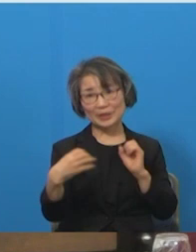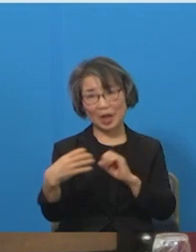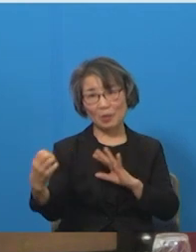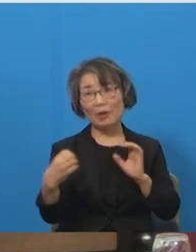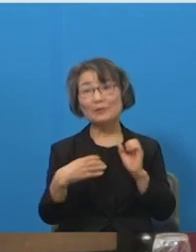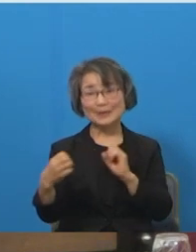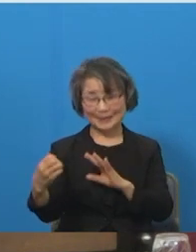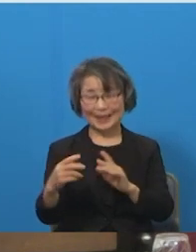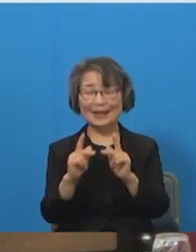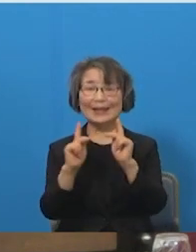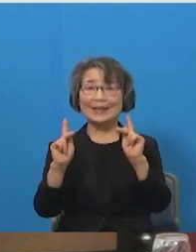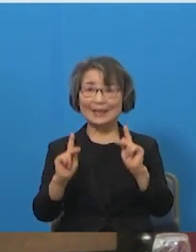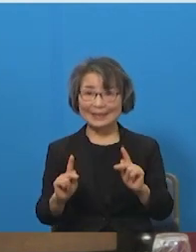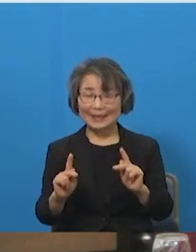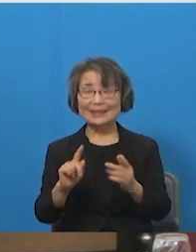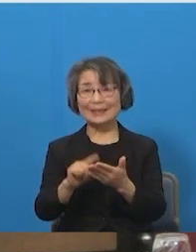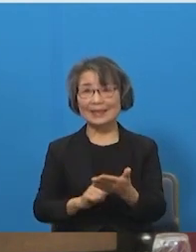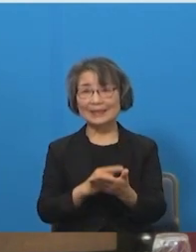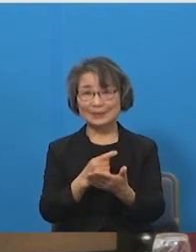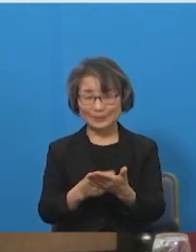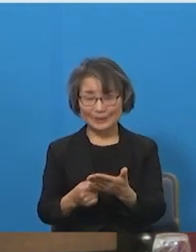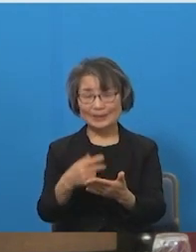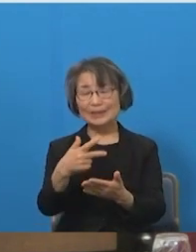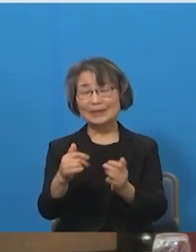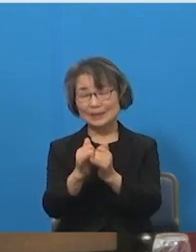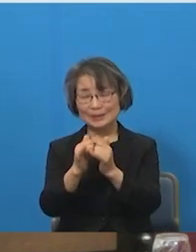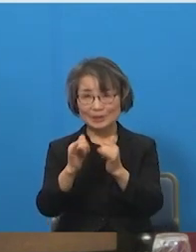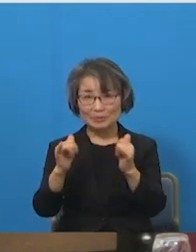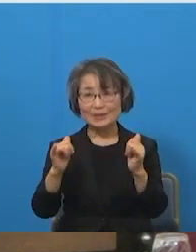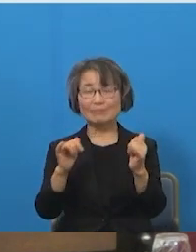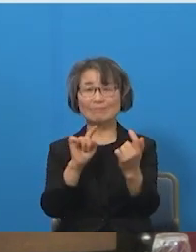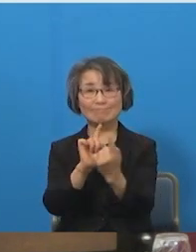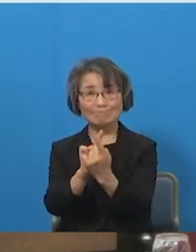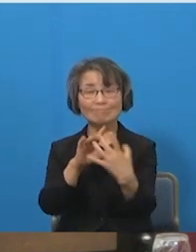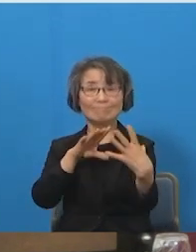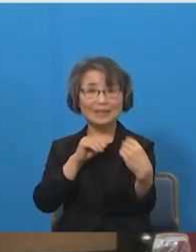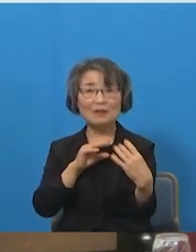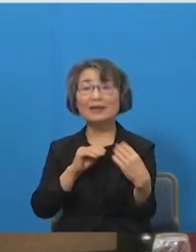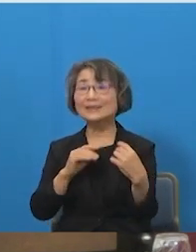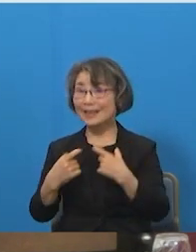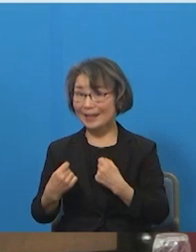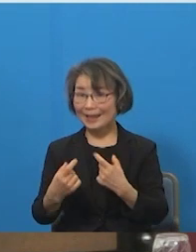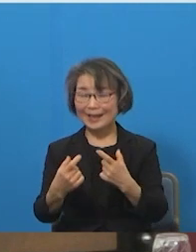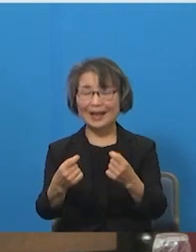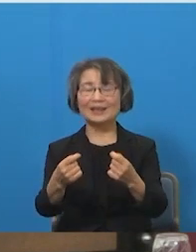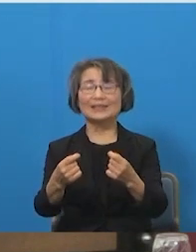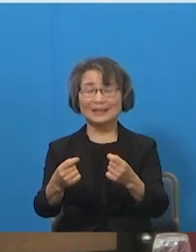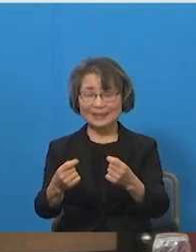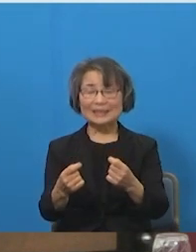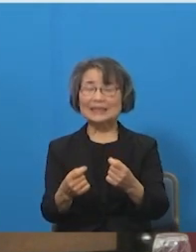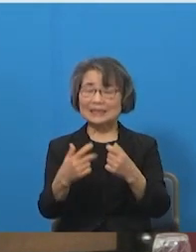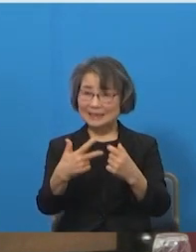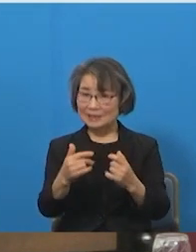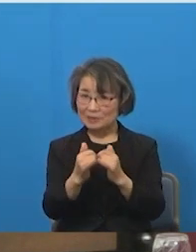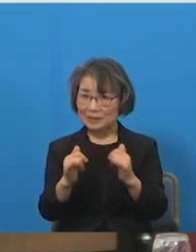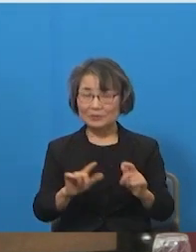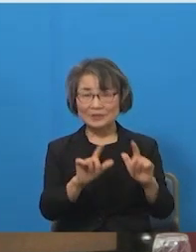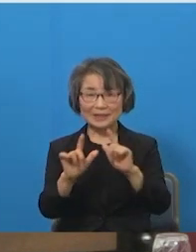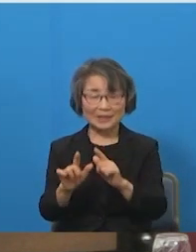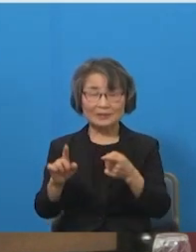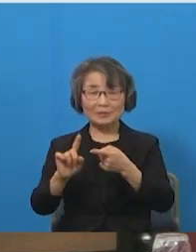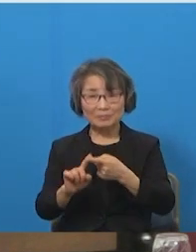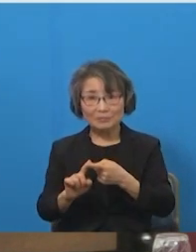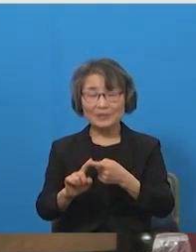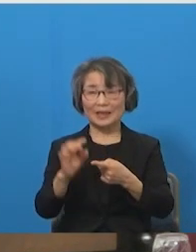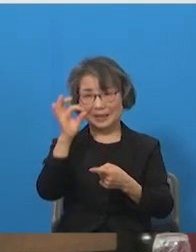課題解決を図る市民参加型の行政で、市民生活と調和した観光振興など市民の皆様の暮